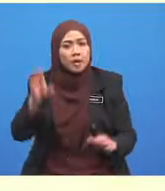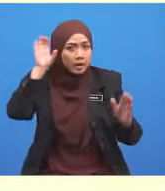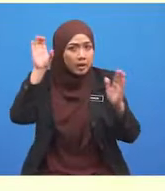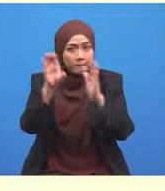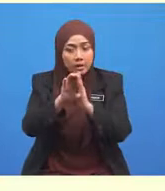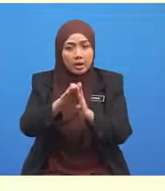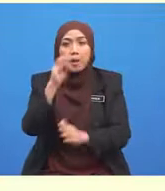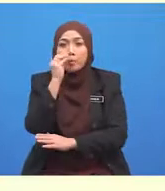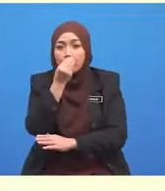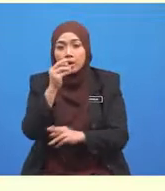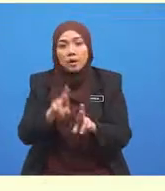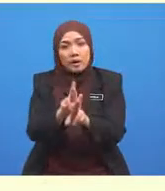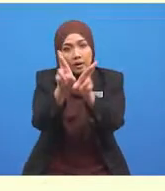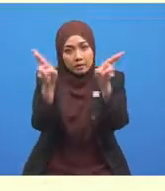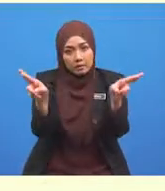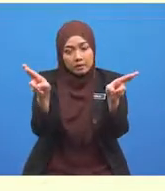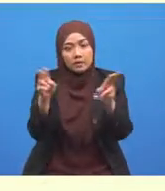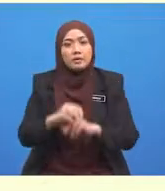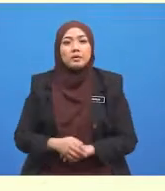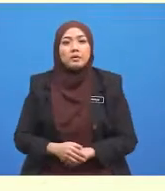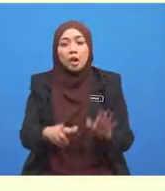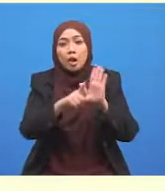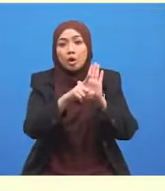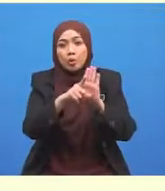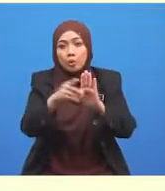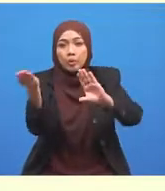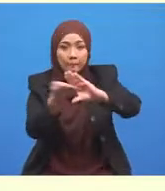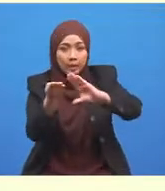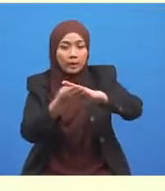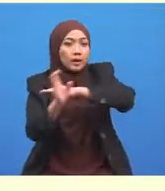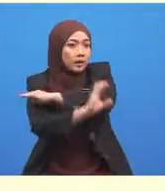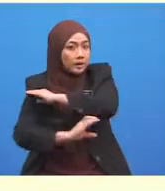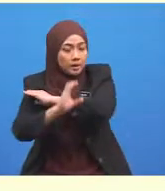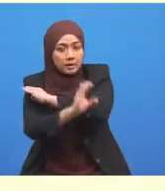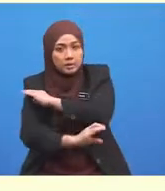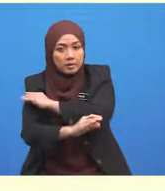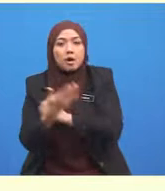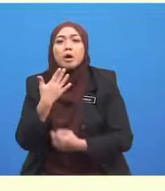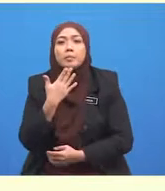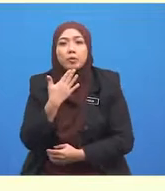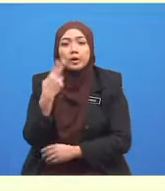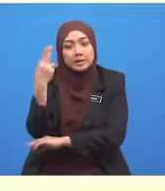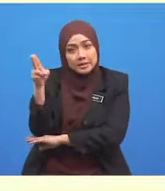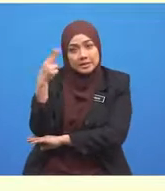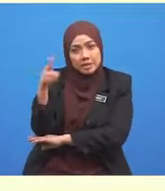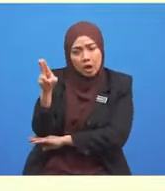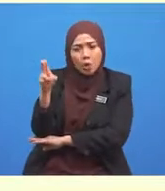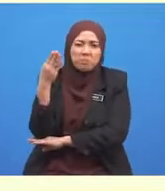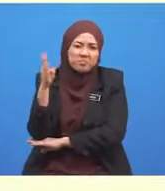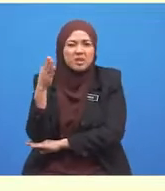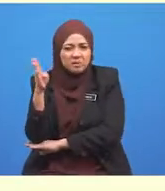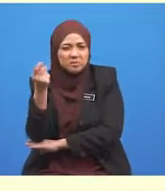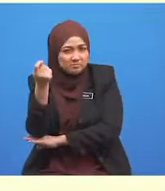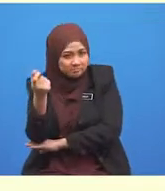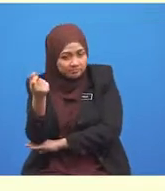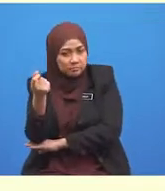gambar bunga raya, logo Bank Negara, berwarna hijau biru